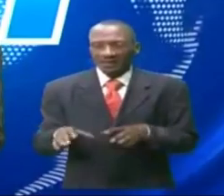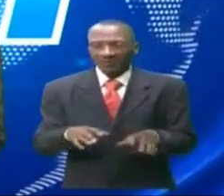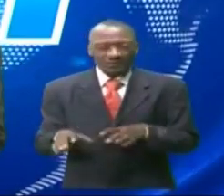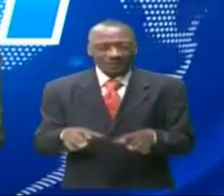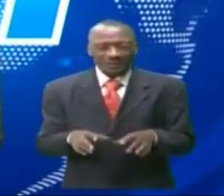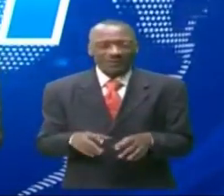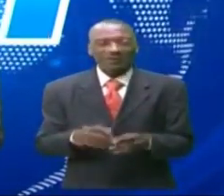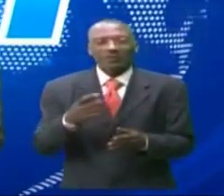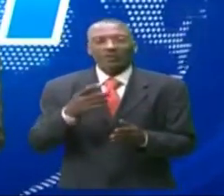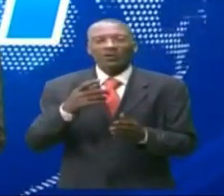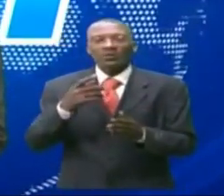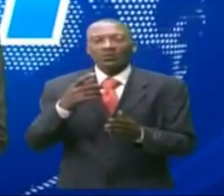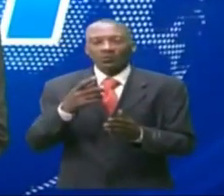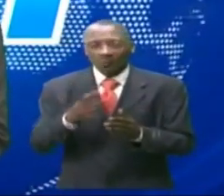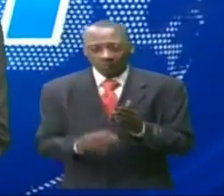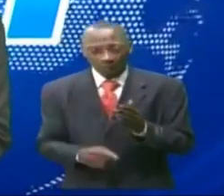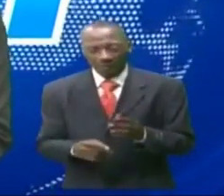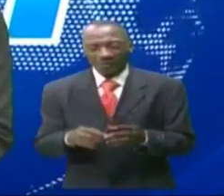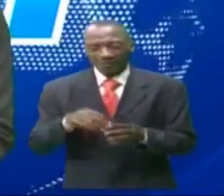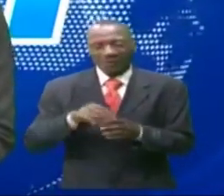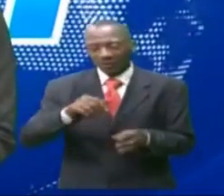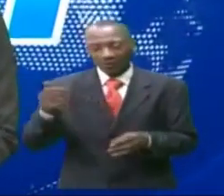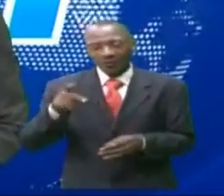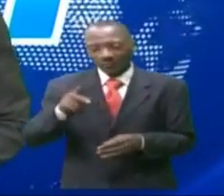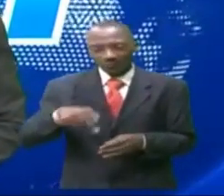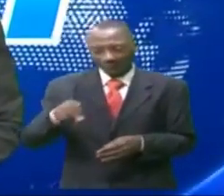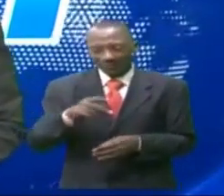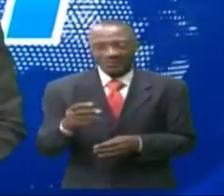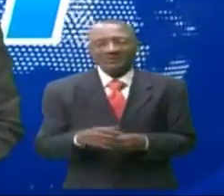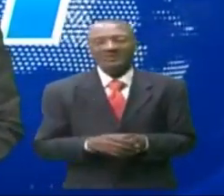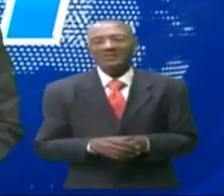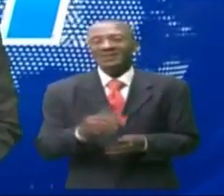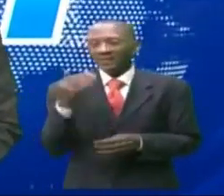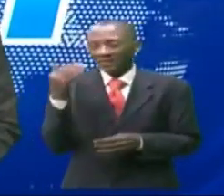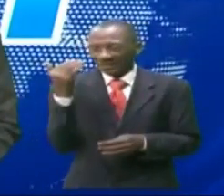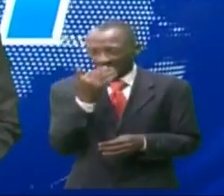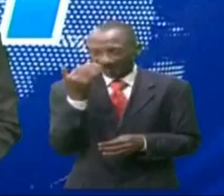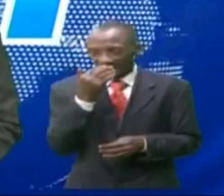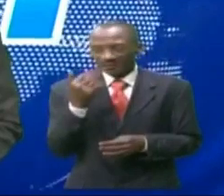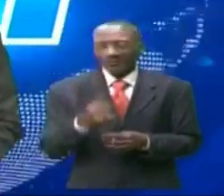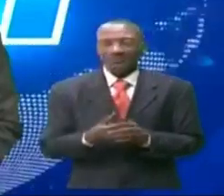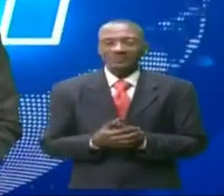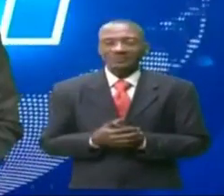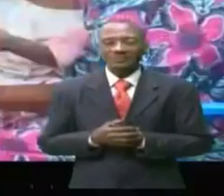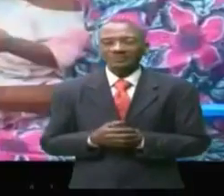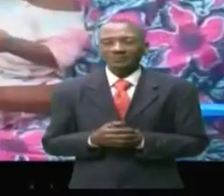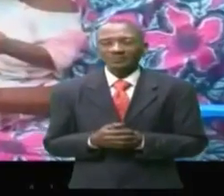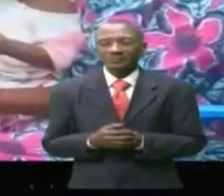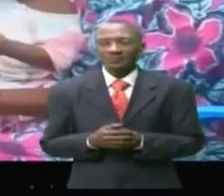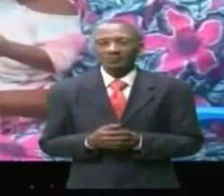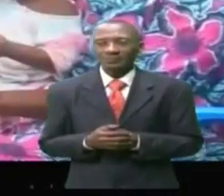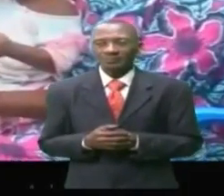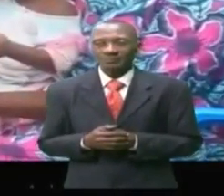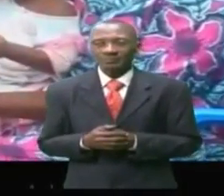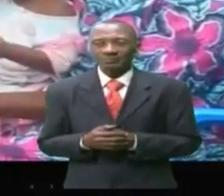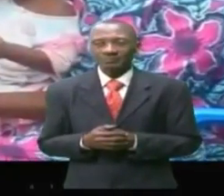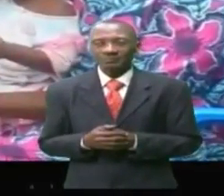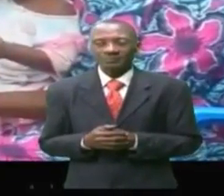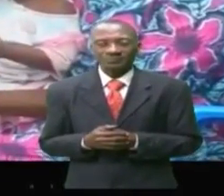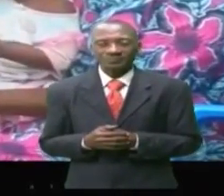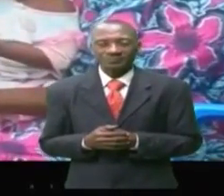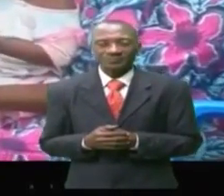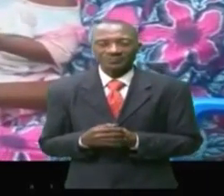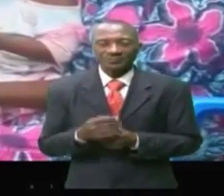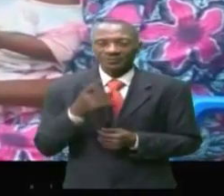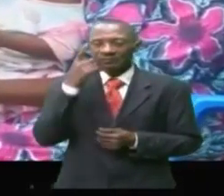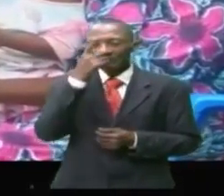fait don de bornes fontaines pour résoudre tant soit peu la pénurie d'eau potable. Sur leur visage, la